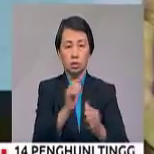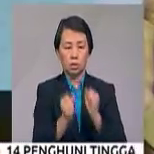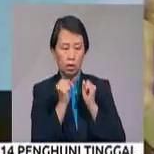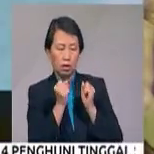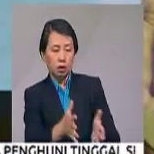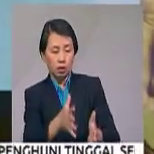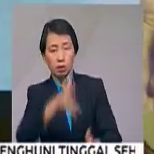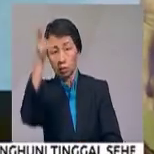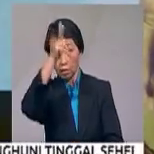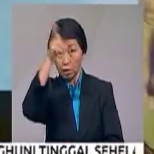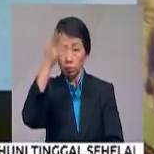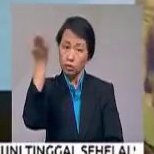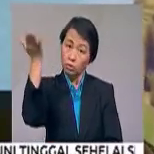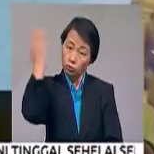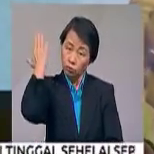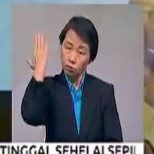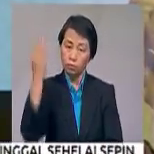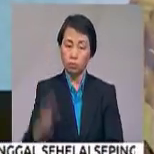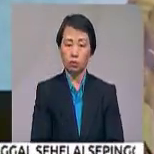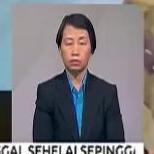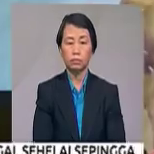ditinggalkan kerajaan terdahulu.